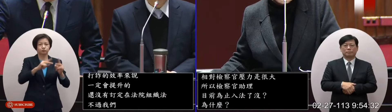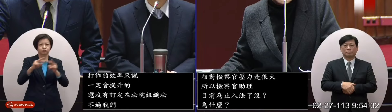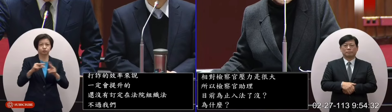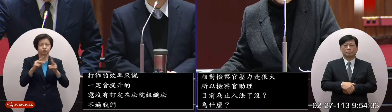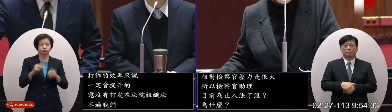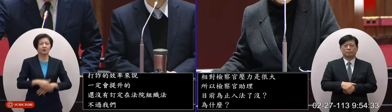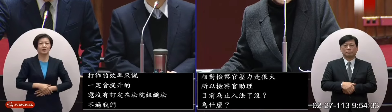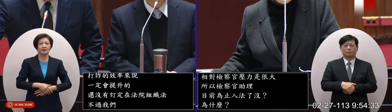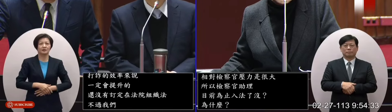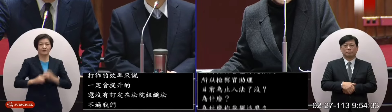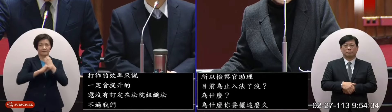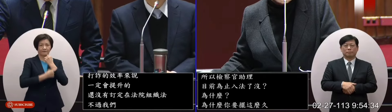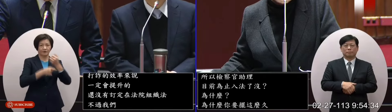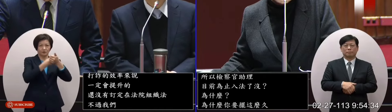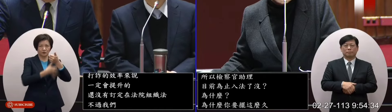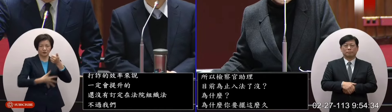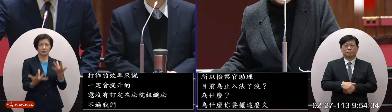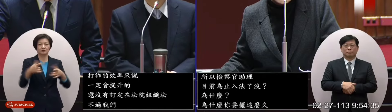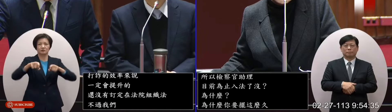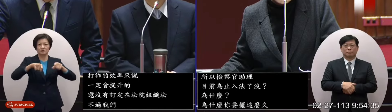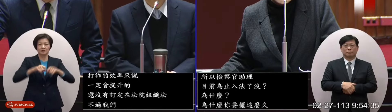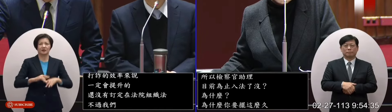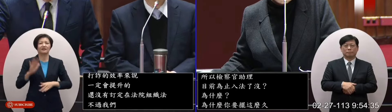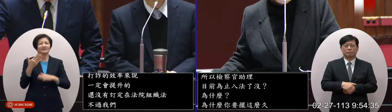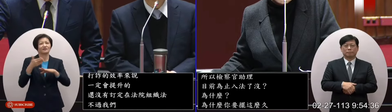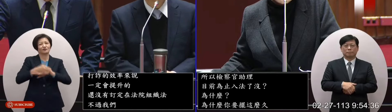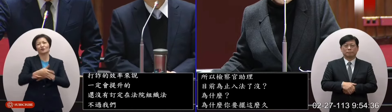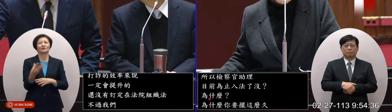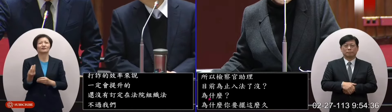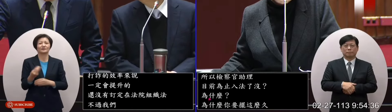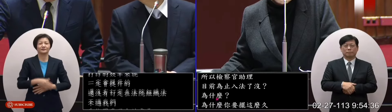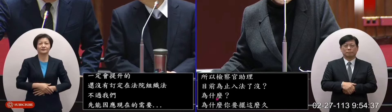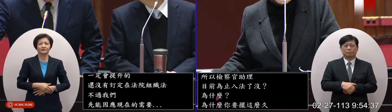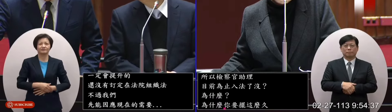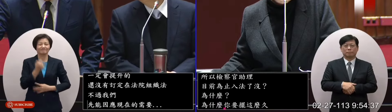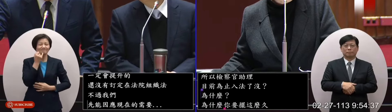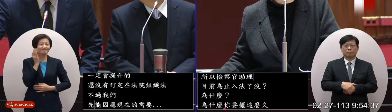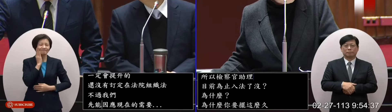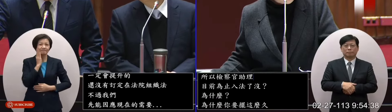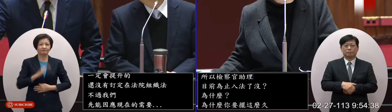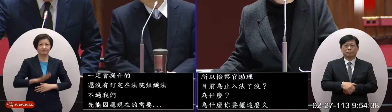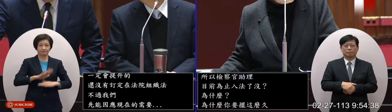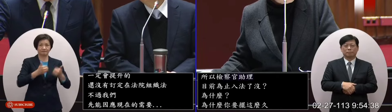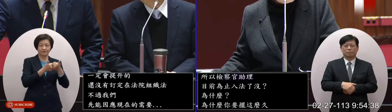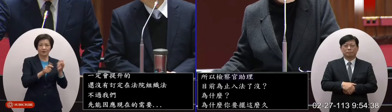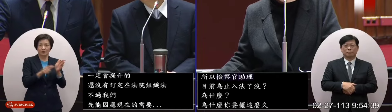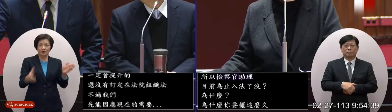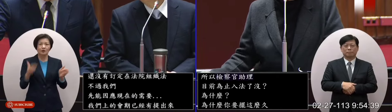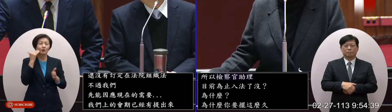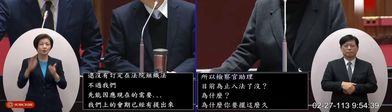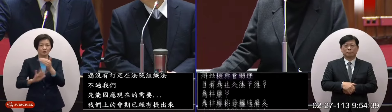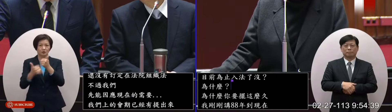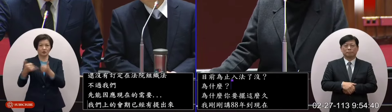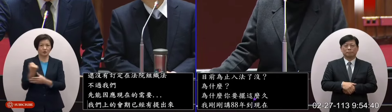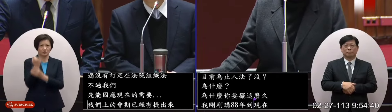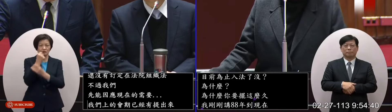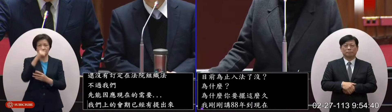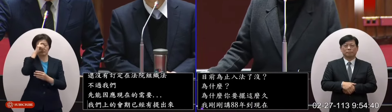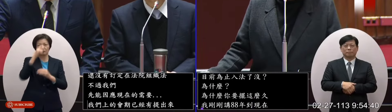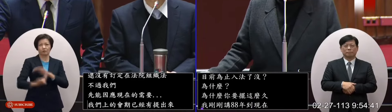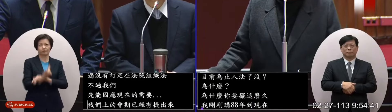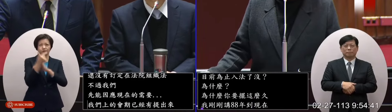这个法院组织法的草案，那可惜没有通过。所以我想这个会期如果委员支持的话，我们希望尽快能